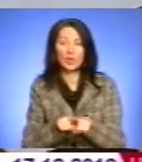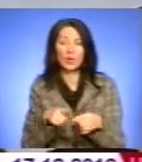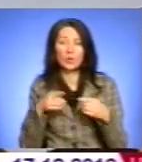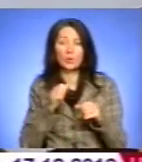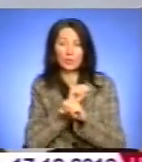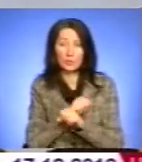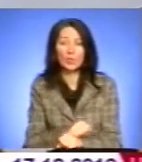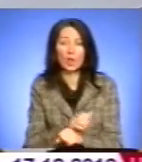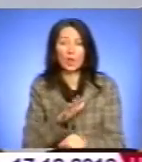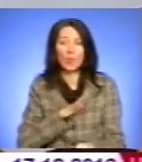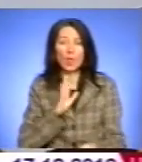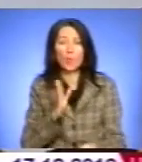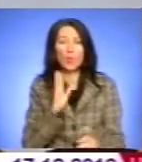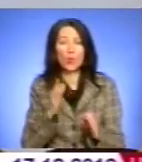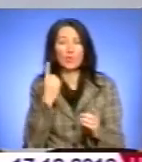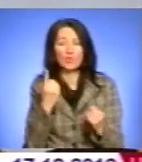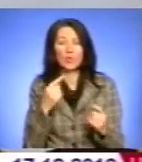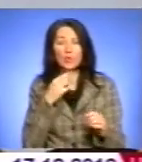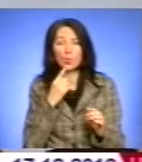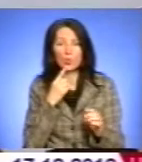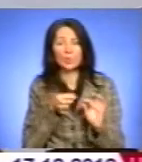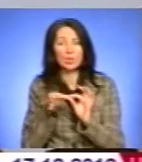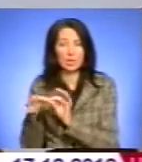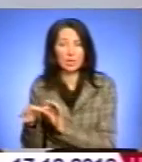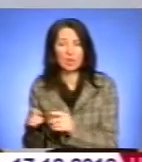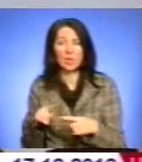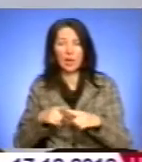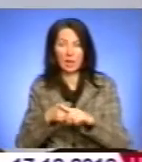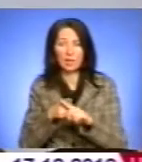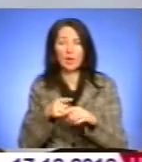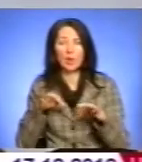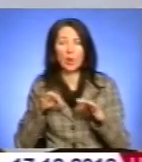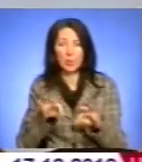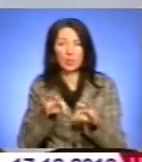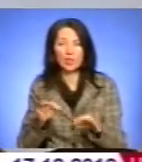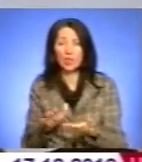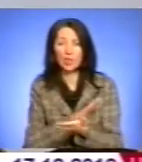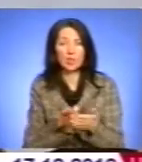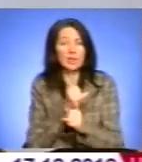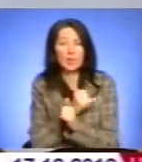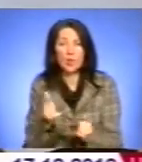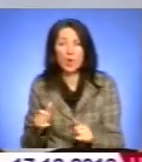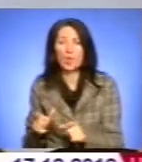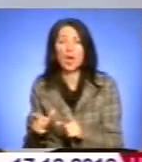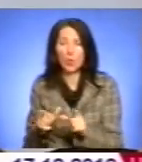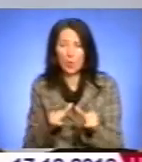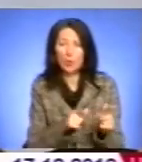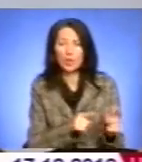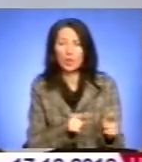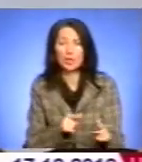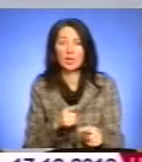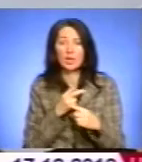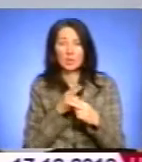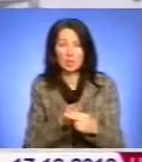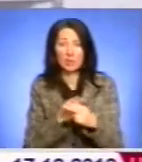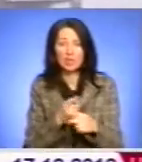щодо навіть техніки, яка розчищала, вона не могла пройти, тому що заважала іменно ці